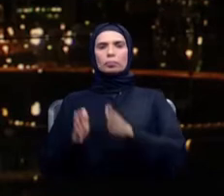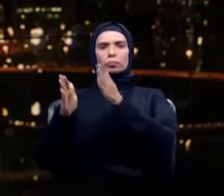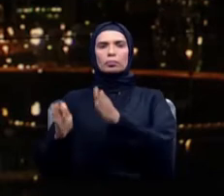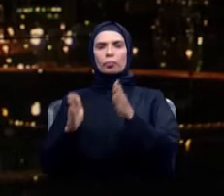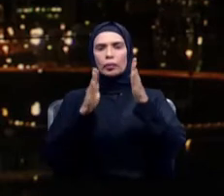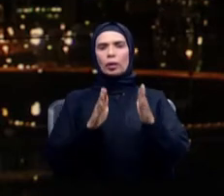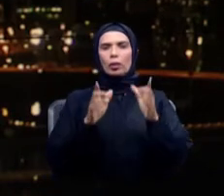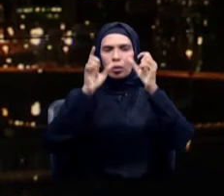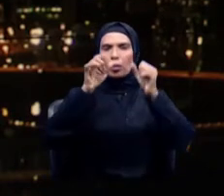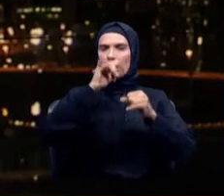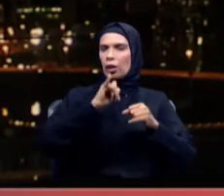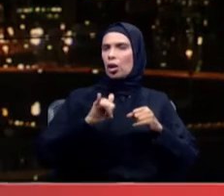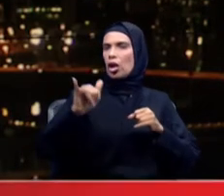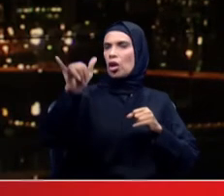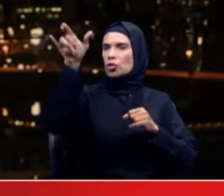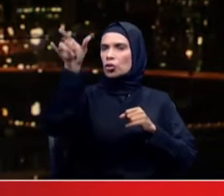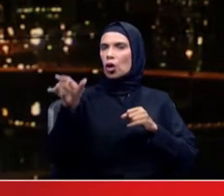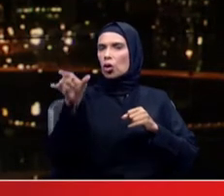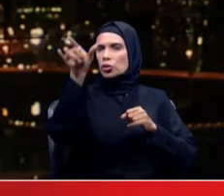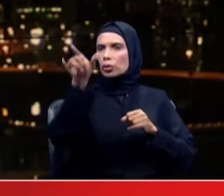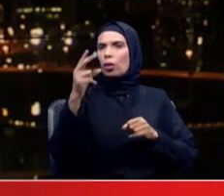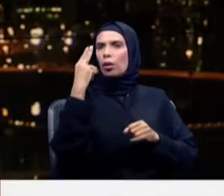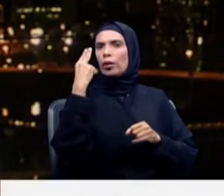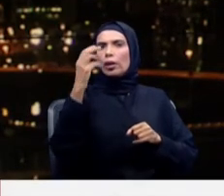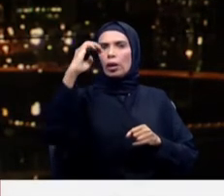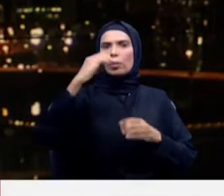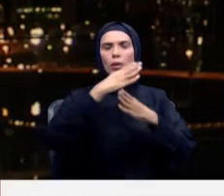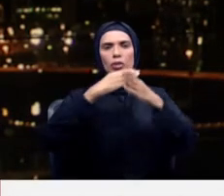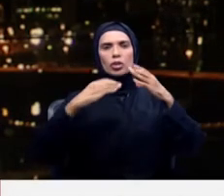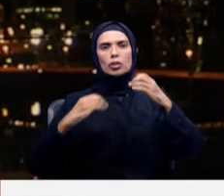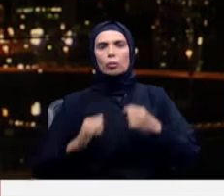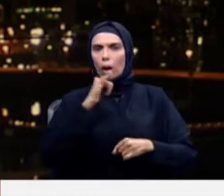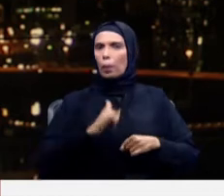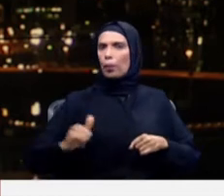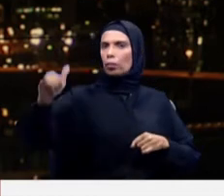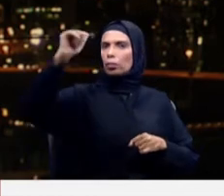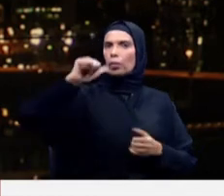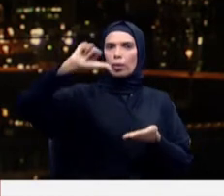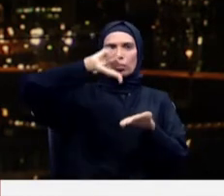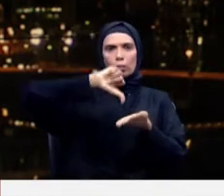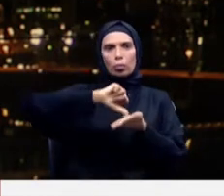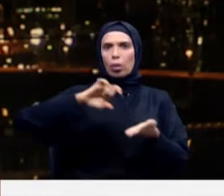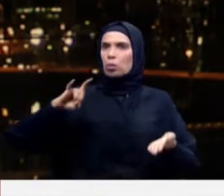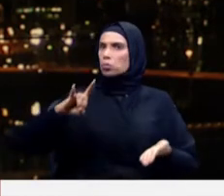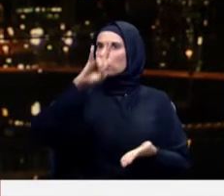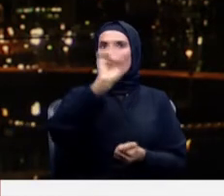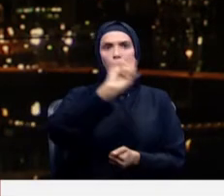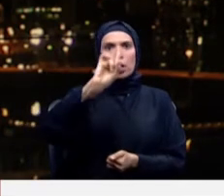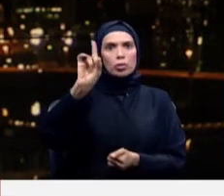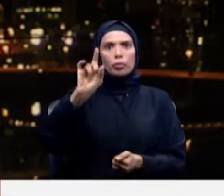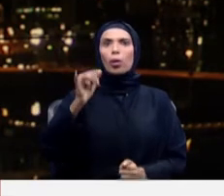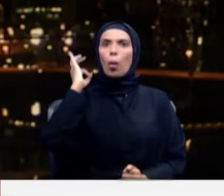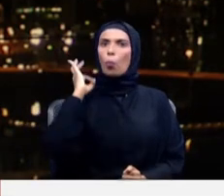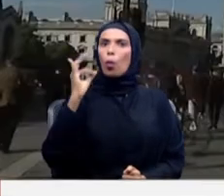حذرت بريطانيا رعاياها من حاملي الجنسيتين البريطانية والإيرانية من السفر إلى إيران إلا بضرورة القصوى،